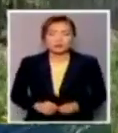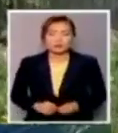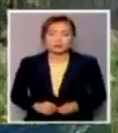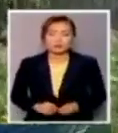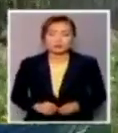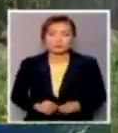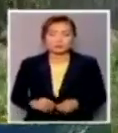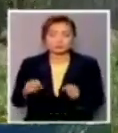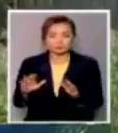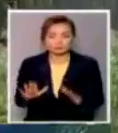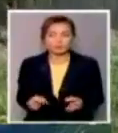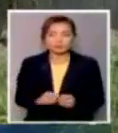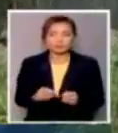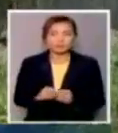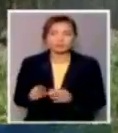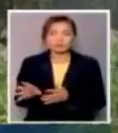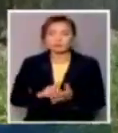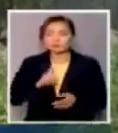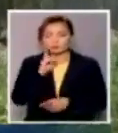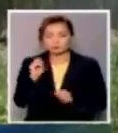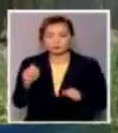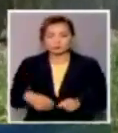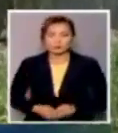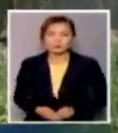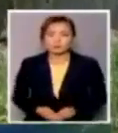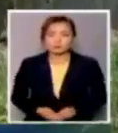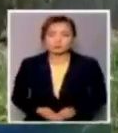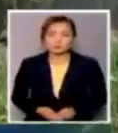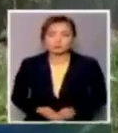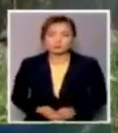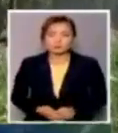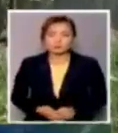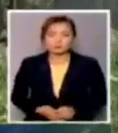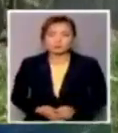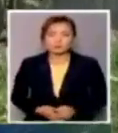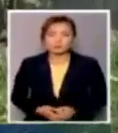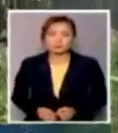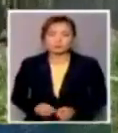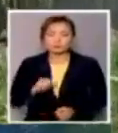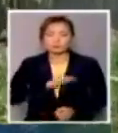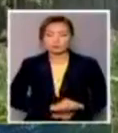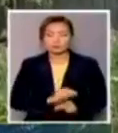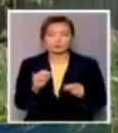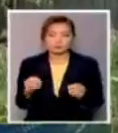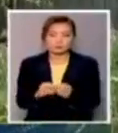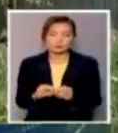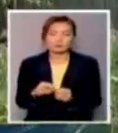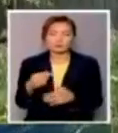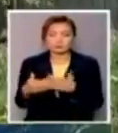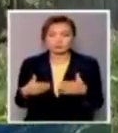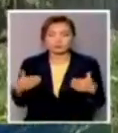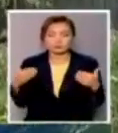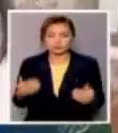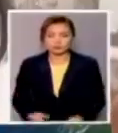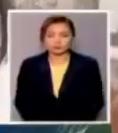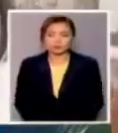batikasını alıp, Halkka ülke alıp, jastar jüre beriñizder. İşleriñiz, kızmetteriñiz her daim ürgü